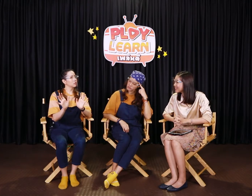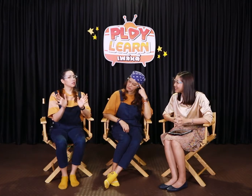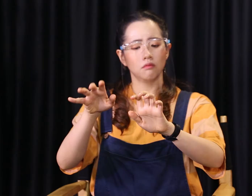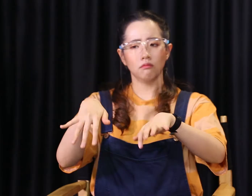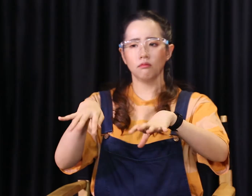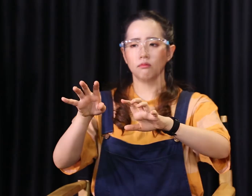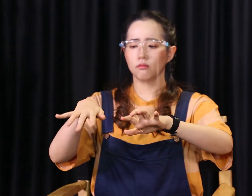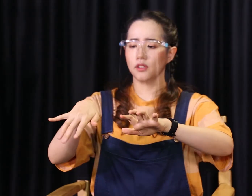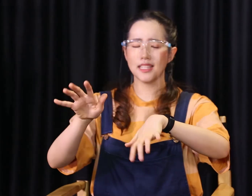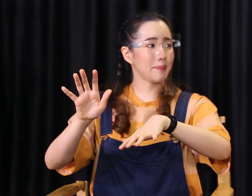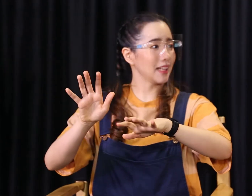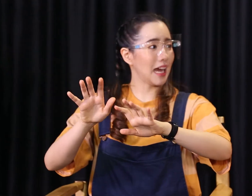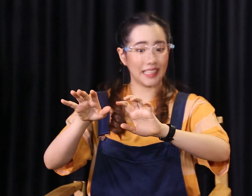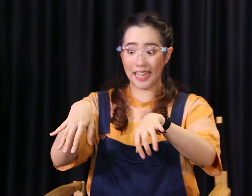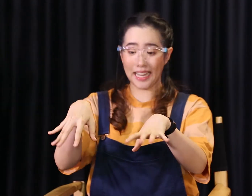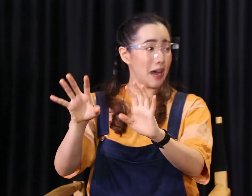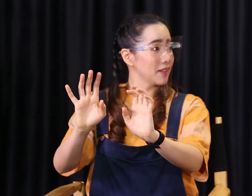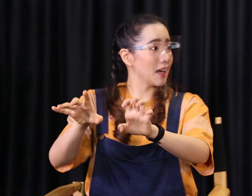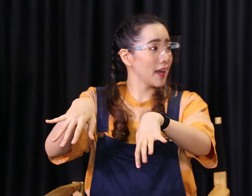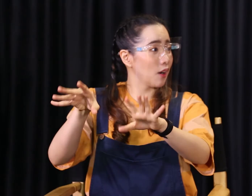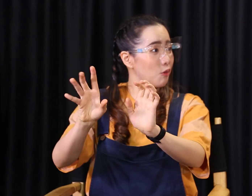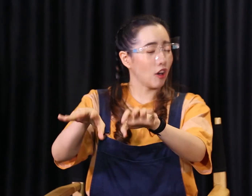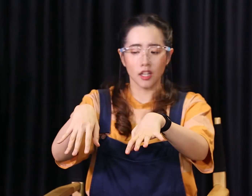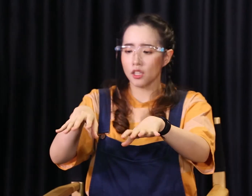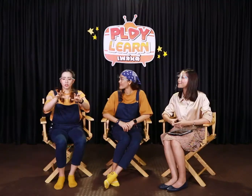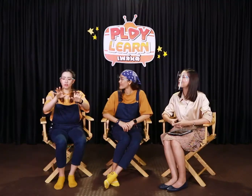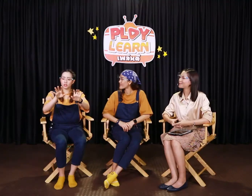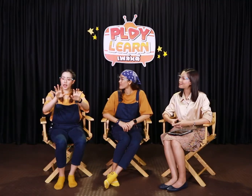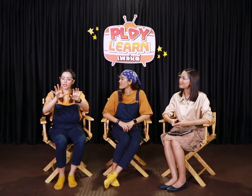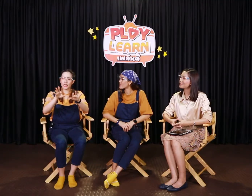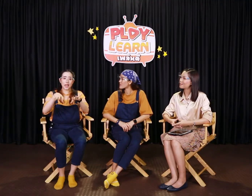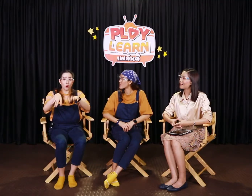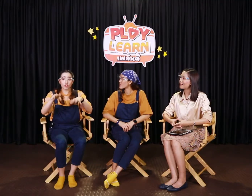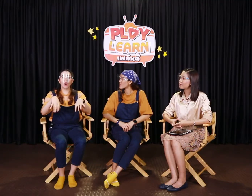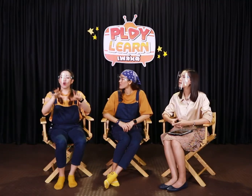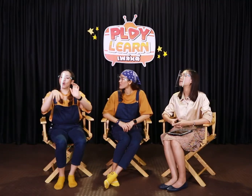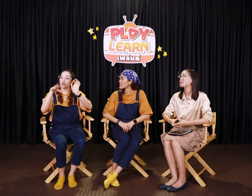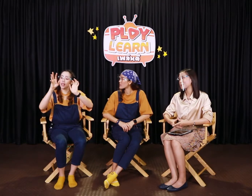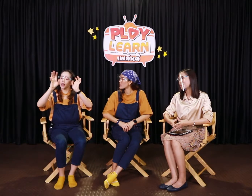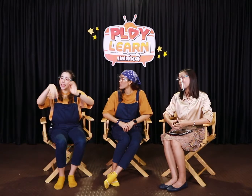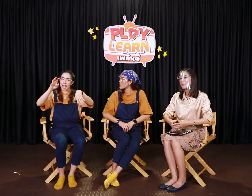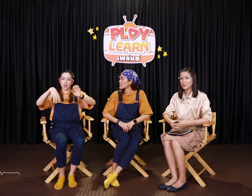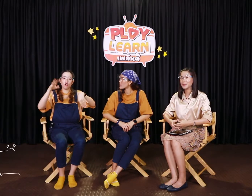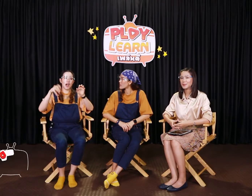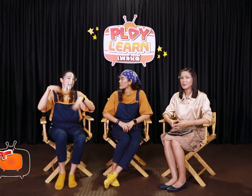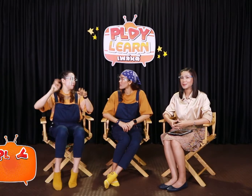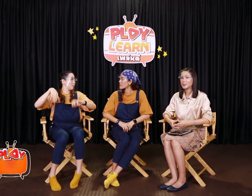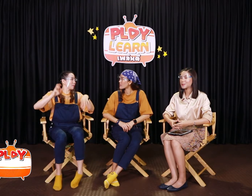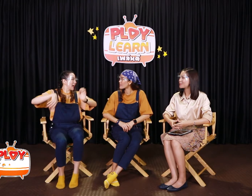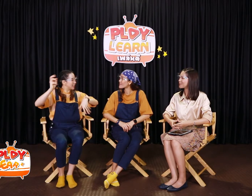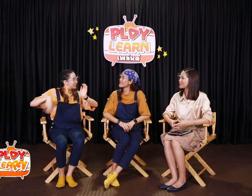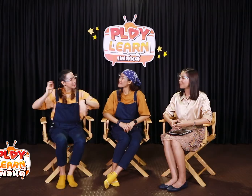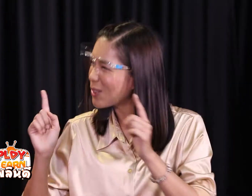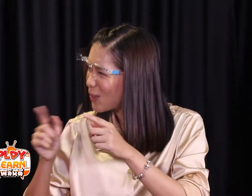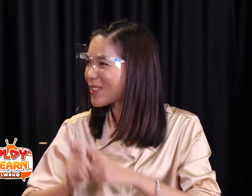นะ น่าจะเป็นการเกรงกล้ามเนื้อไหมคะครูออนก็คือการขยับข้อต่อของแขนแล้วก็ขาไปพร้อ